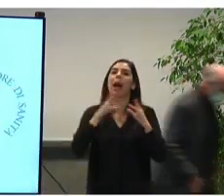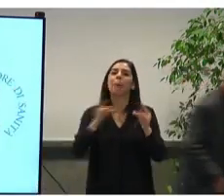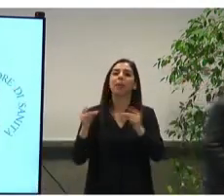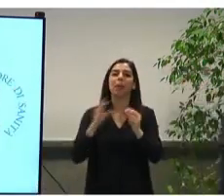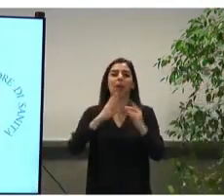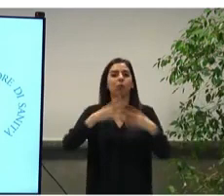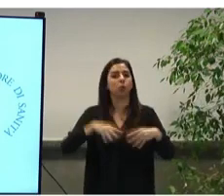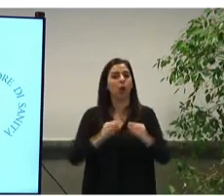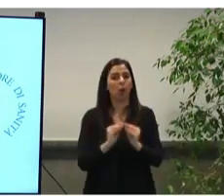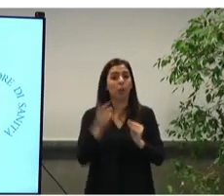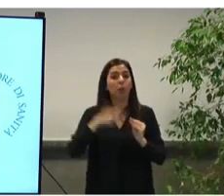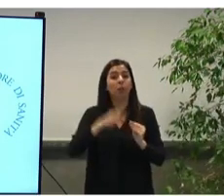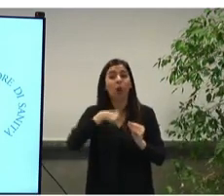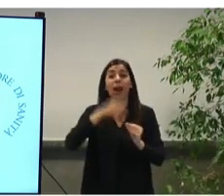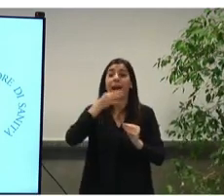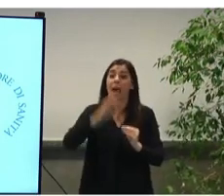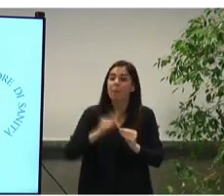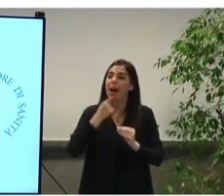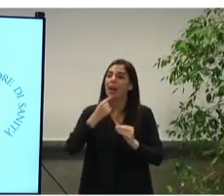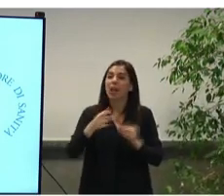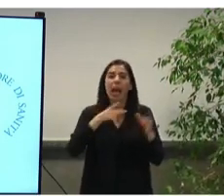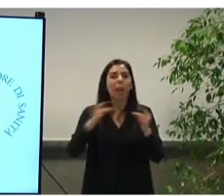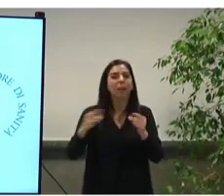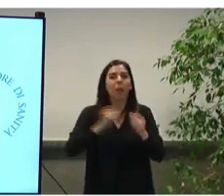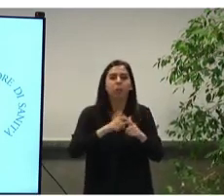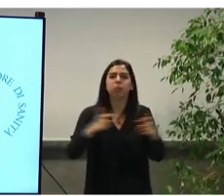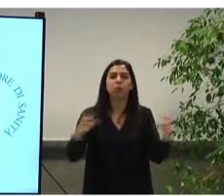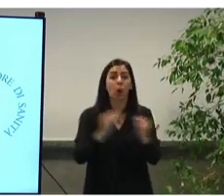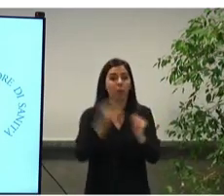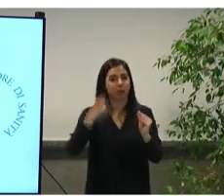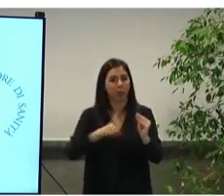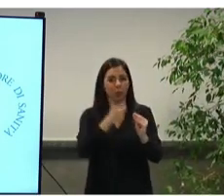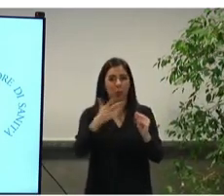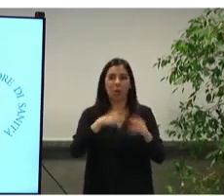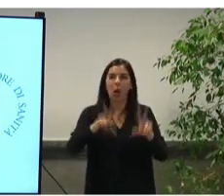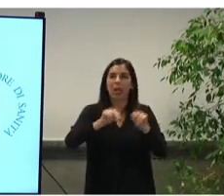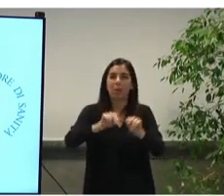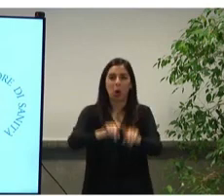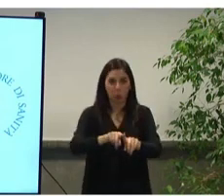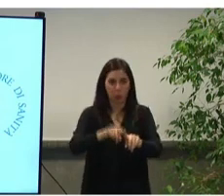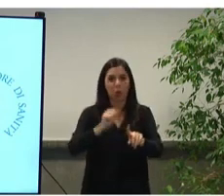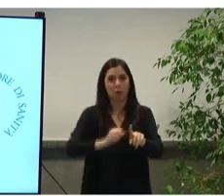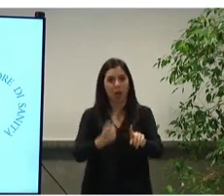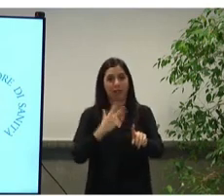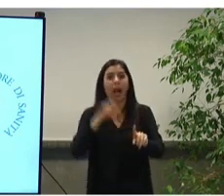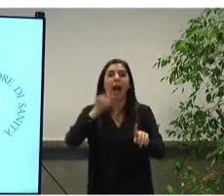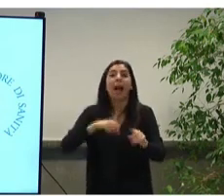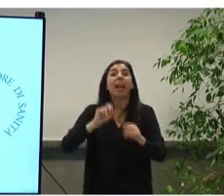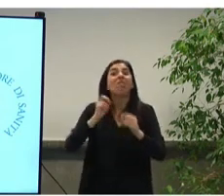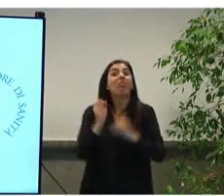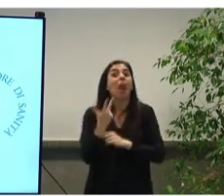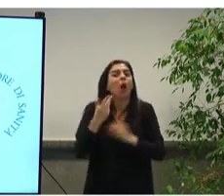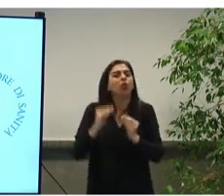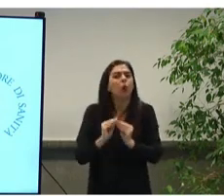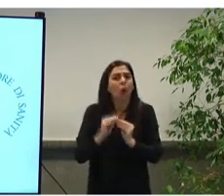dire quanto cresce l'epidemia e questo ce lo dice il numero di riproduzione e quanto velocemente cresce e questo ce lo dà il tempo